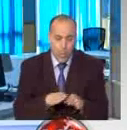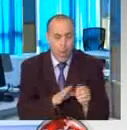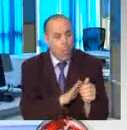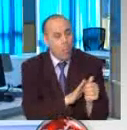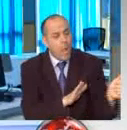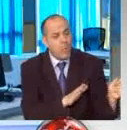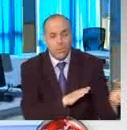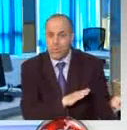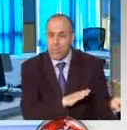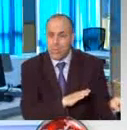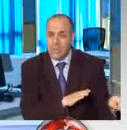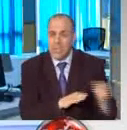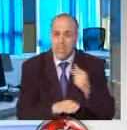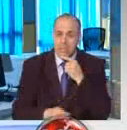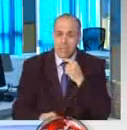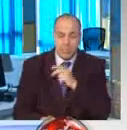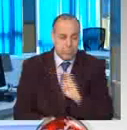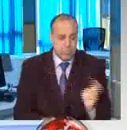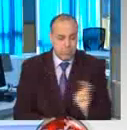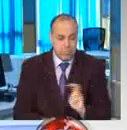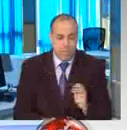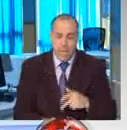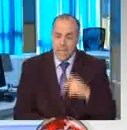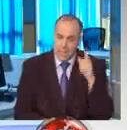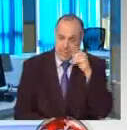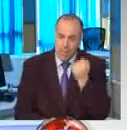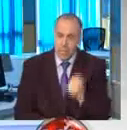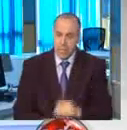عزلتهم وتيسر عليهم الحياة.